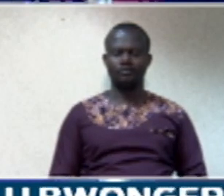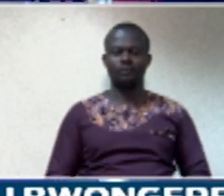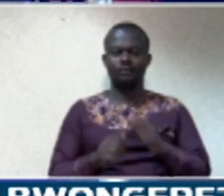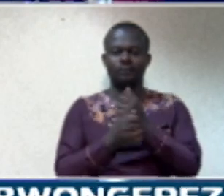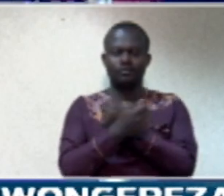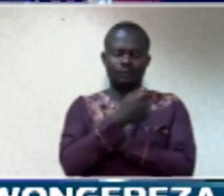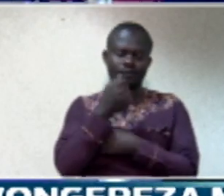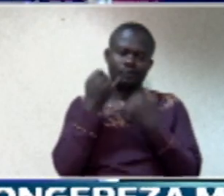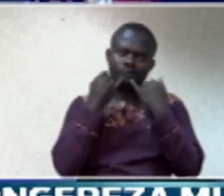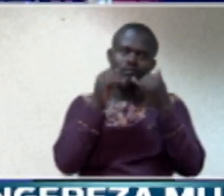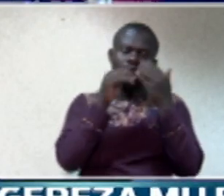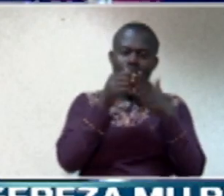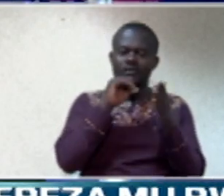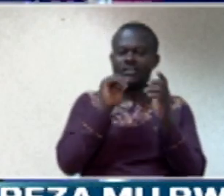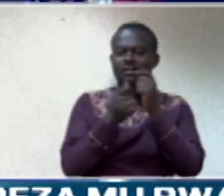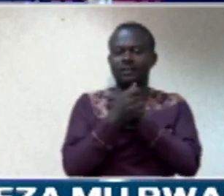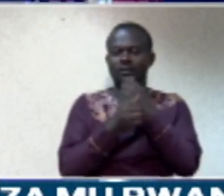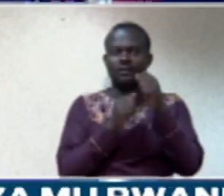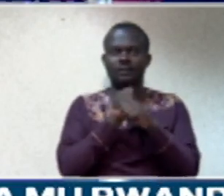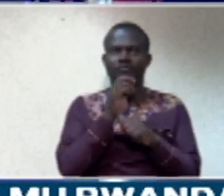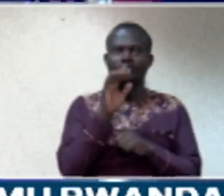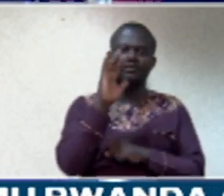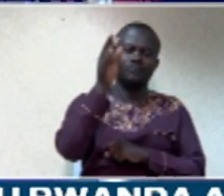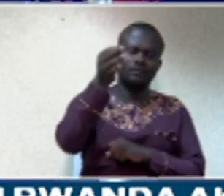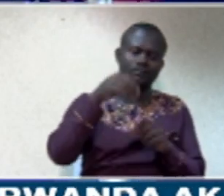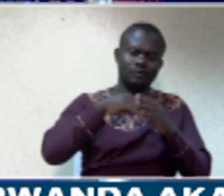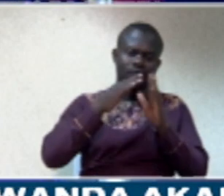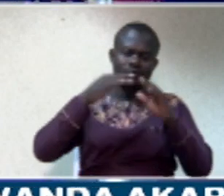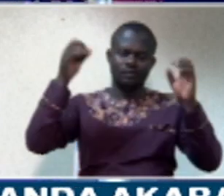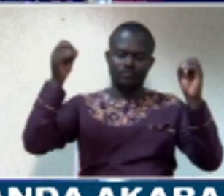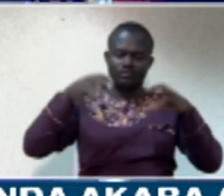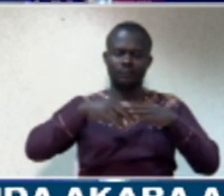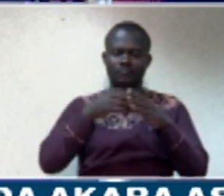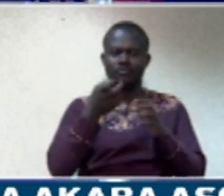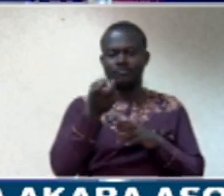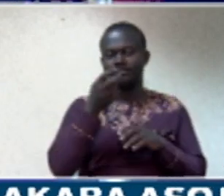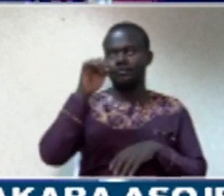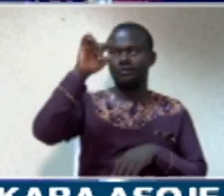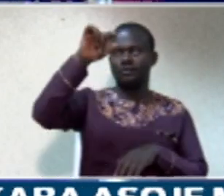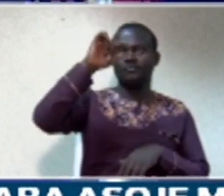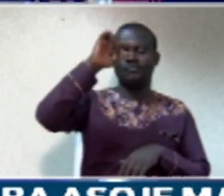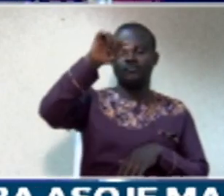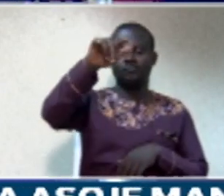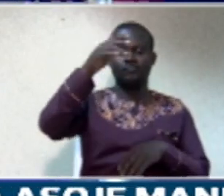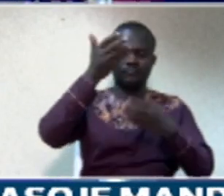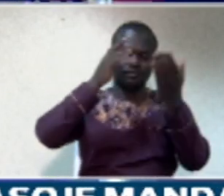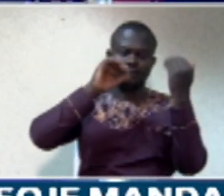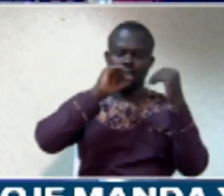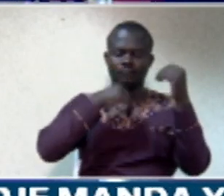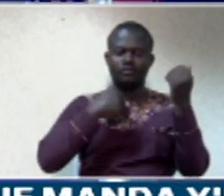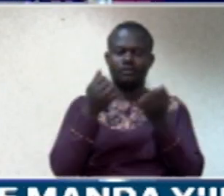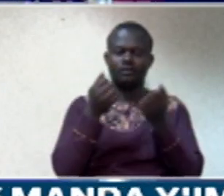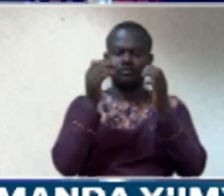Ndindiringingo tubabwira ko mu gihe nta gihindutse mu myaka 5 iri imbere mu mujyi wa Kigali hazaba hari utumodoka dutwara abantu mu kirere tutagira abashoferi